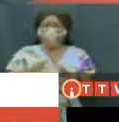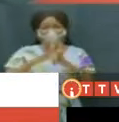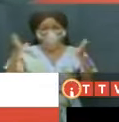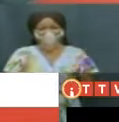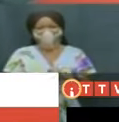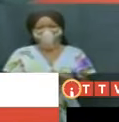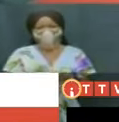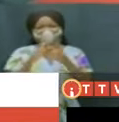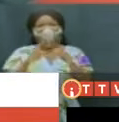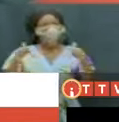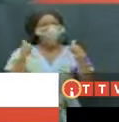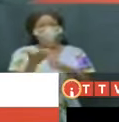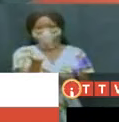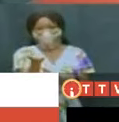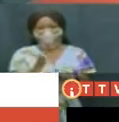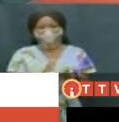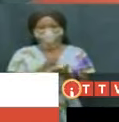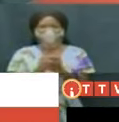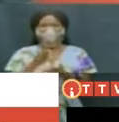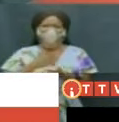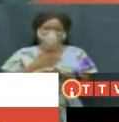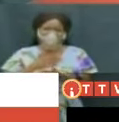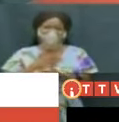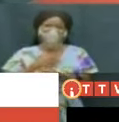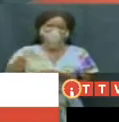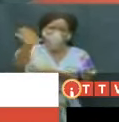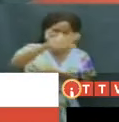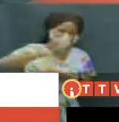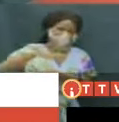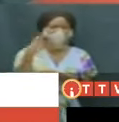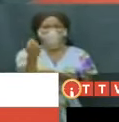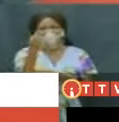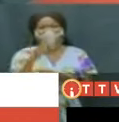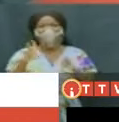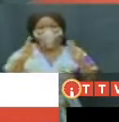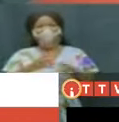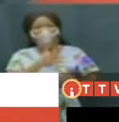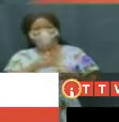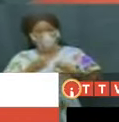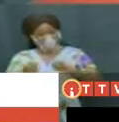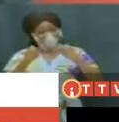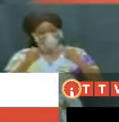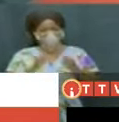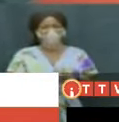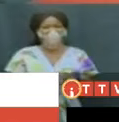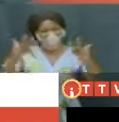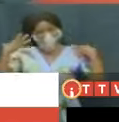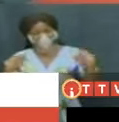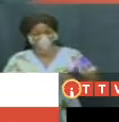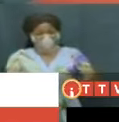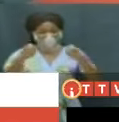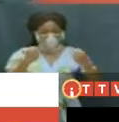wake ife nda Malawi, ife nda anthu olimba. Ife nda anthu amene